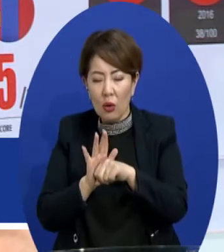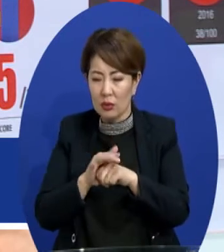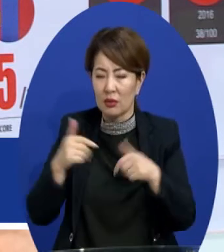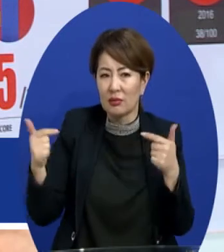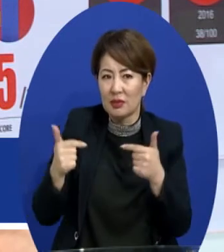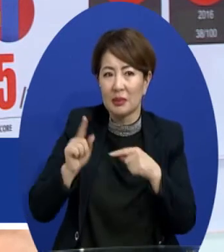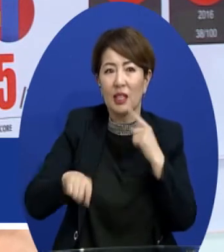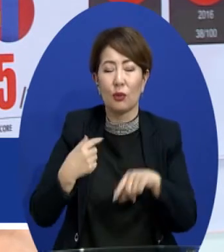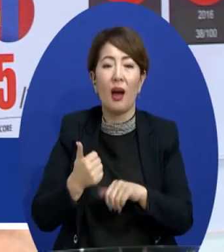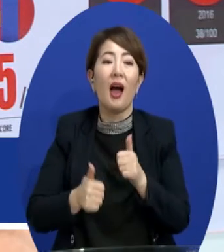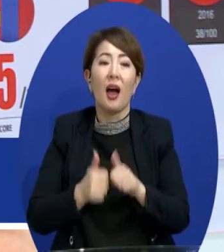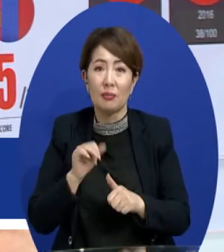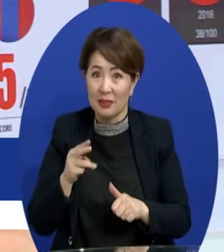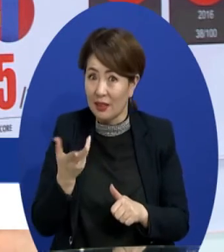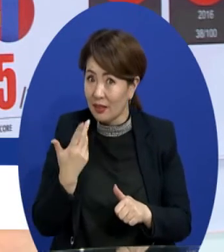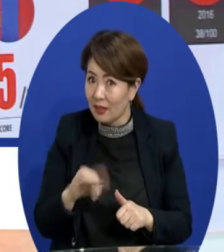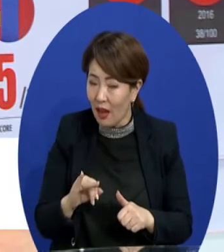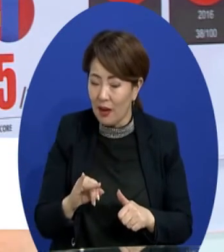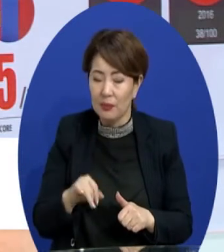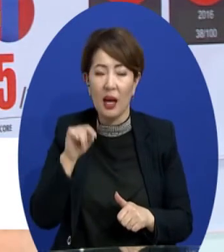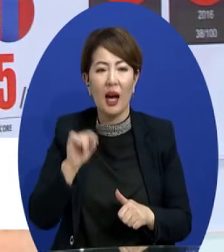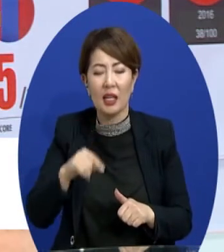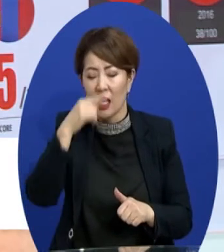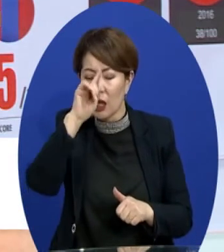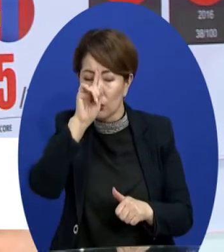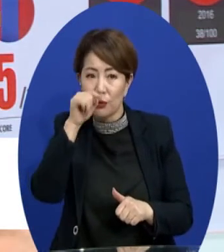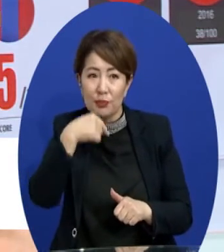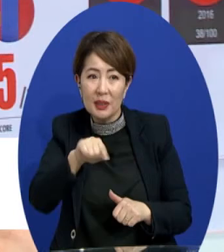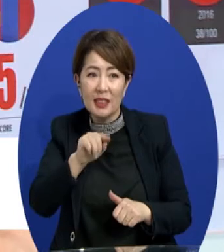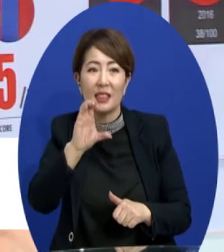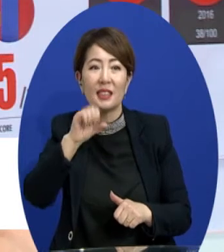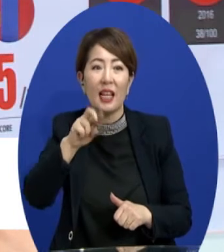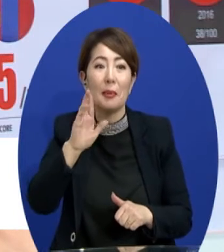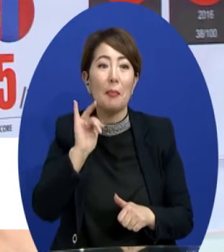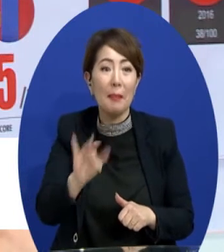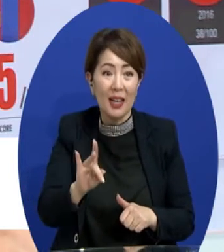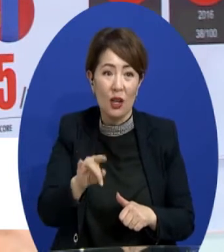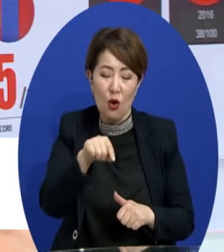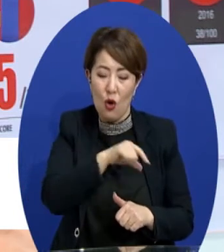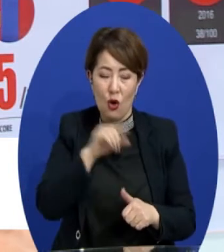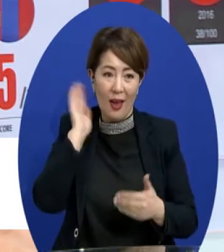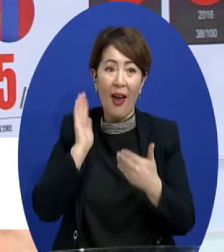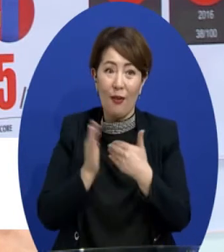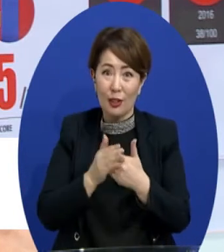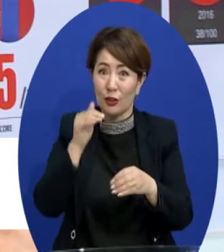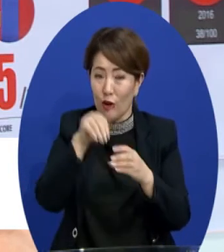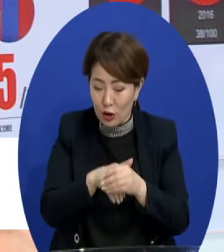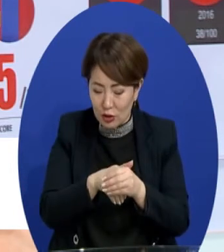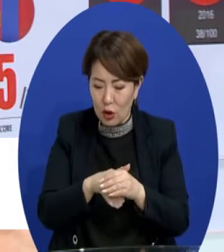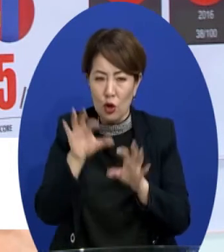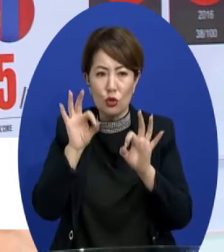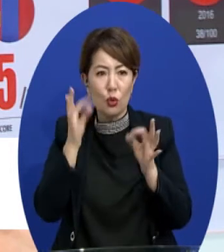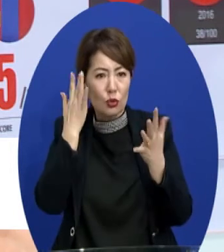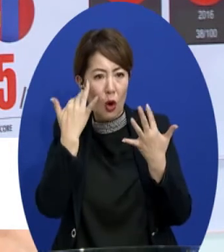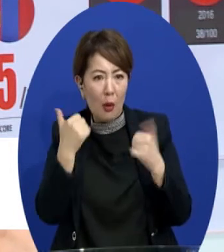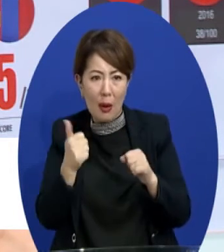байна. Харин эрүүл мэндийн салбар нь авилагдсан буюу оновчгүй тий зохион байгуулалттай